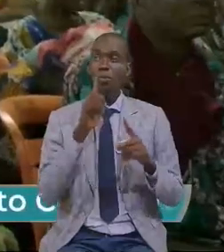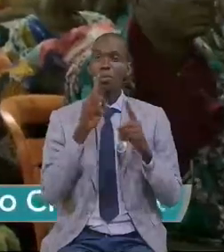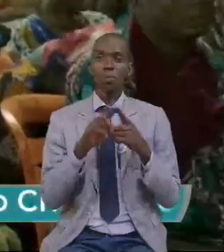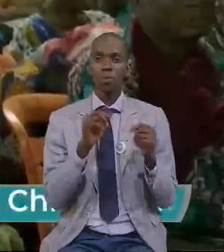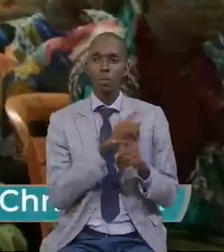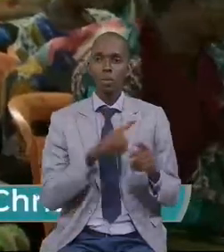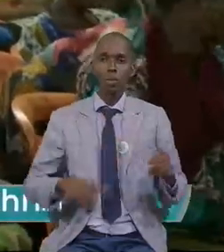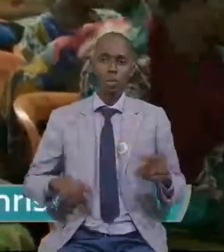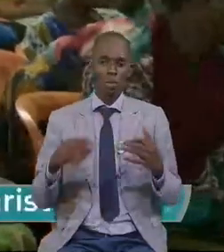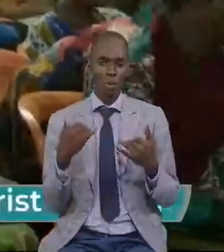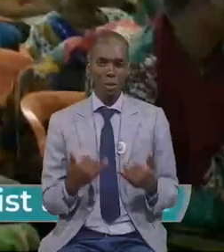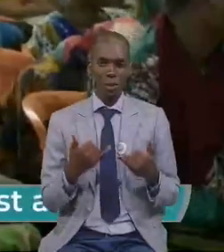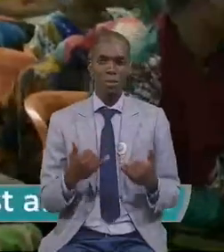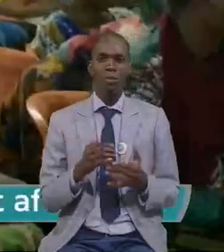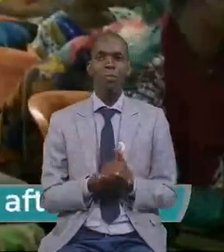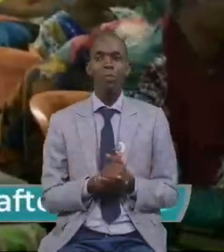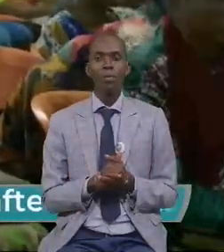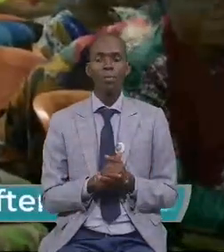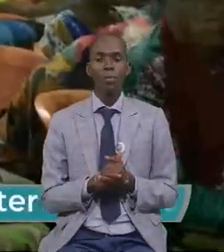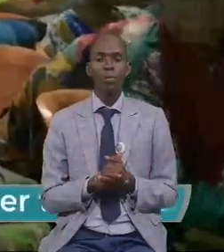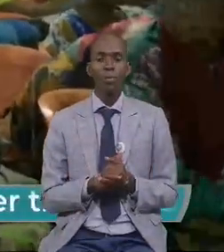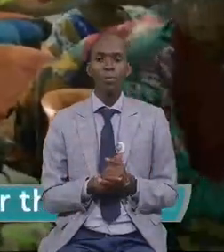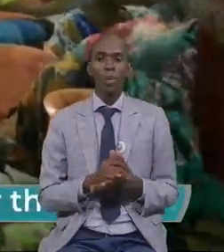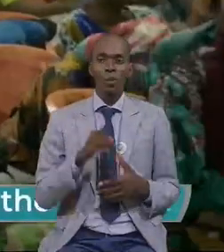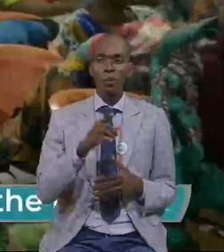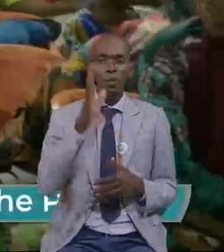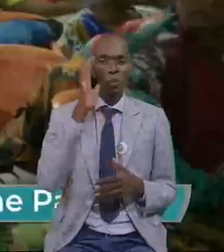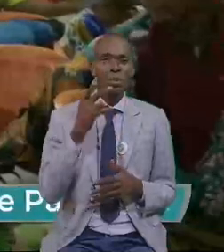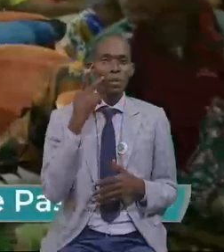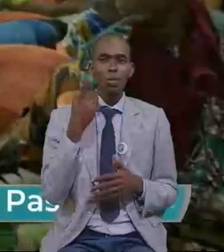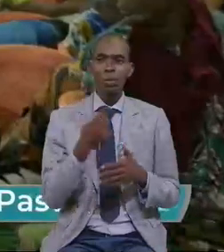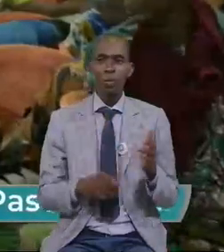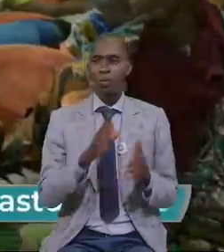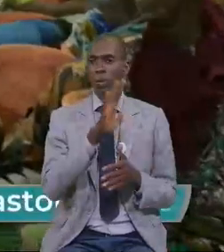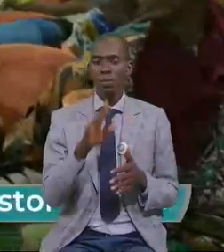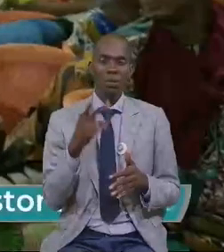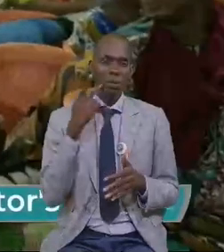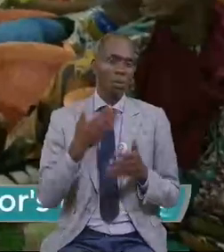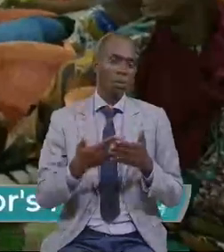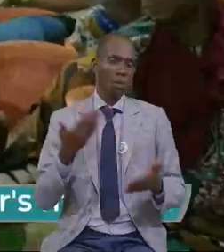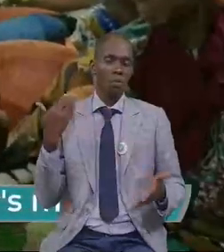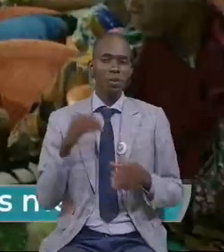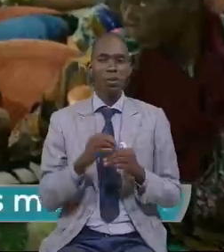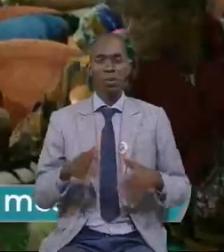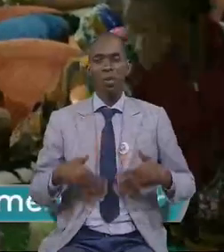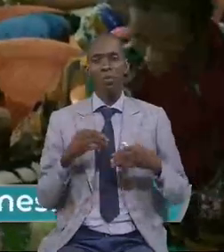Commencez à parler au Seigneur, que vous allez voir du jamais vu ce soir.